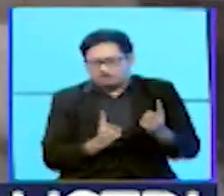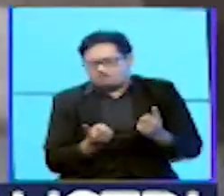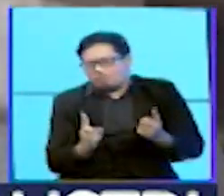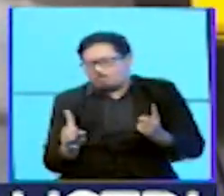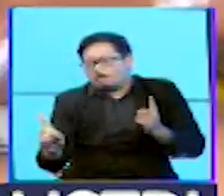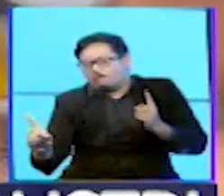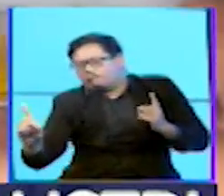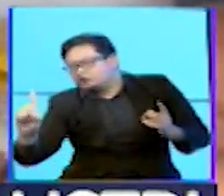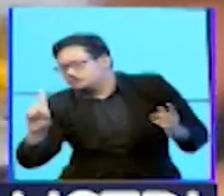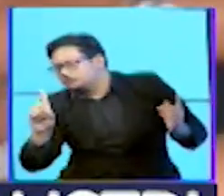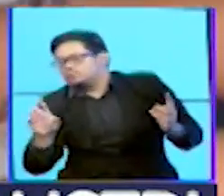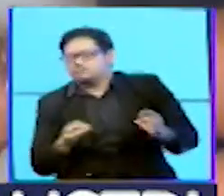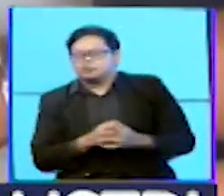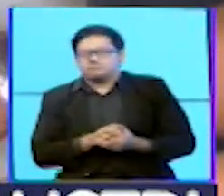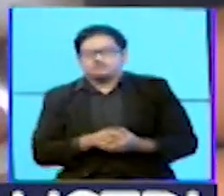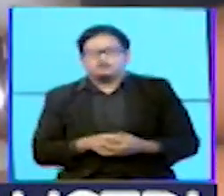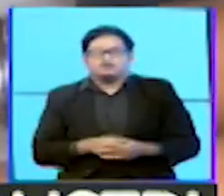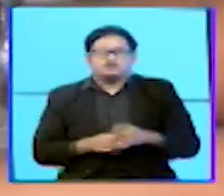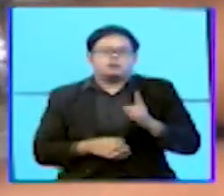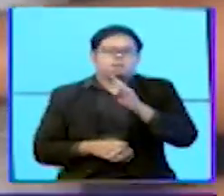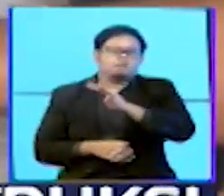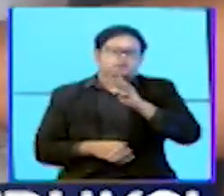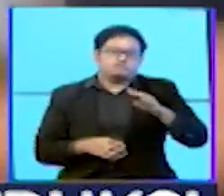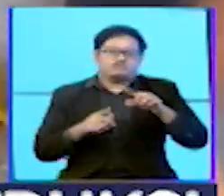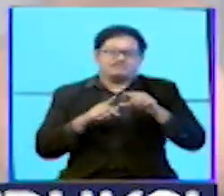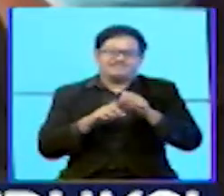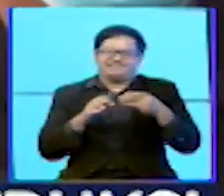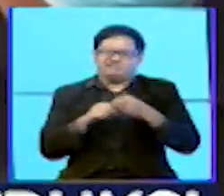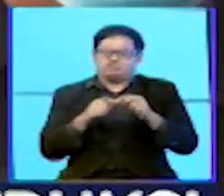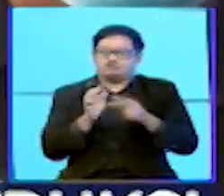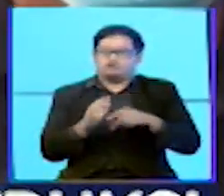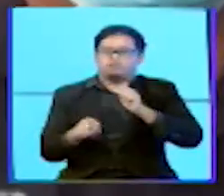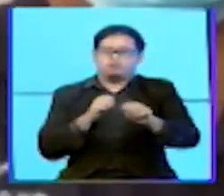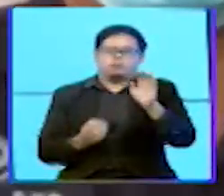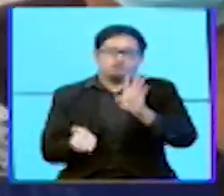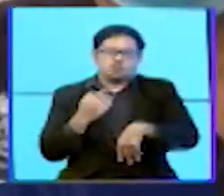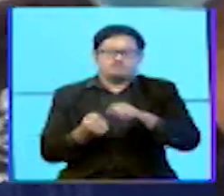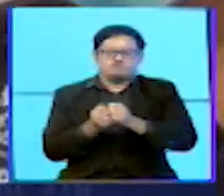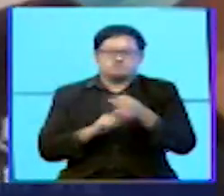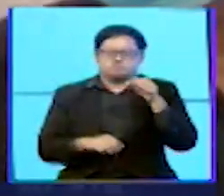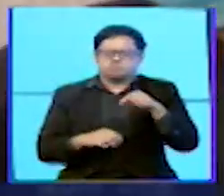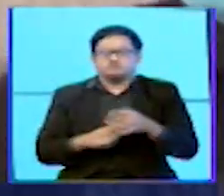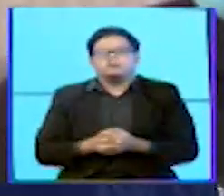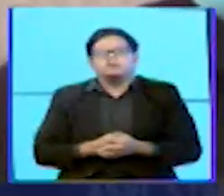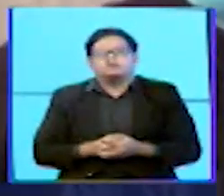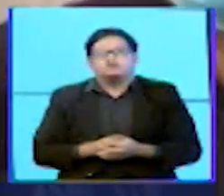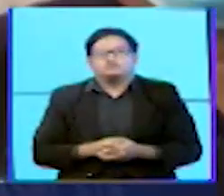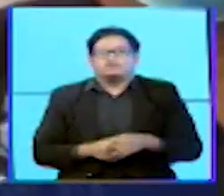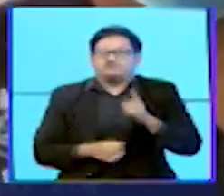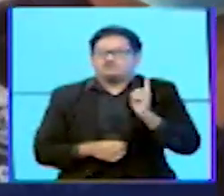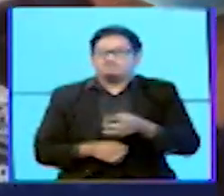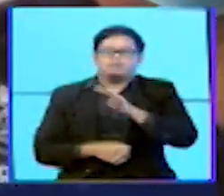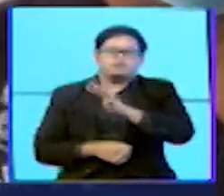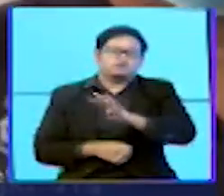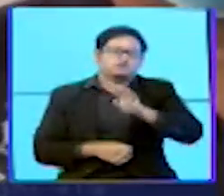Pelaku memperagakan 44 adegan dalam rekonstruksi ini. Adegan yang tadi ini ada 42, namun